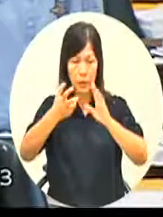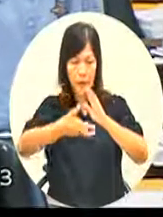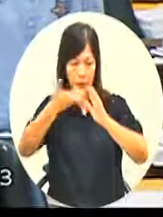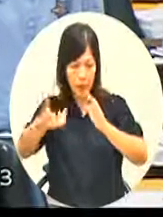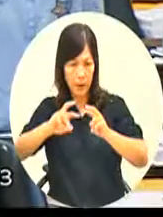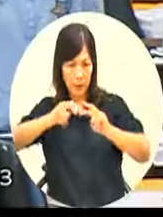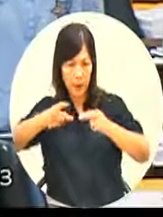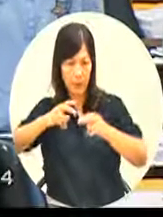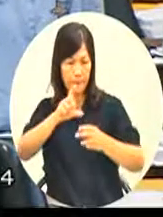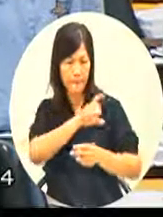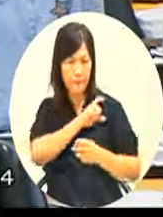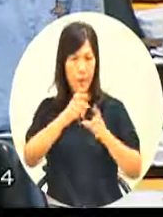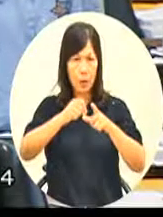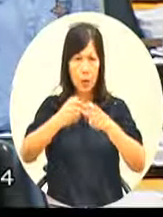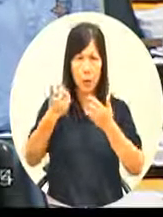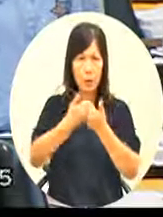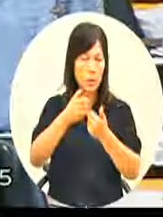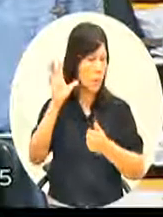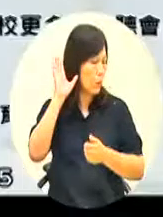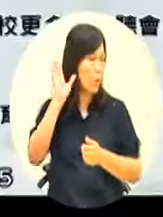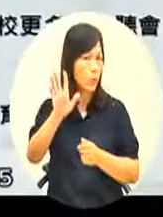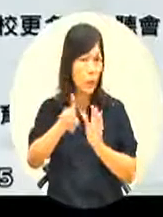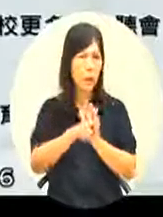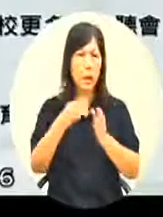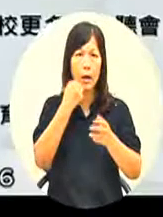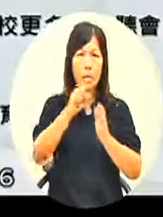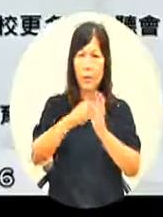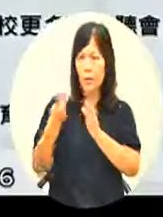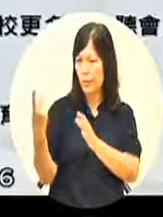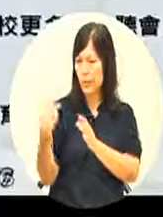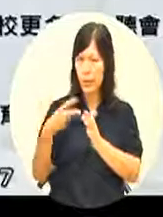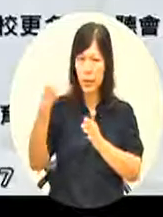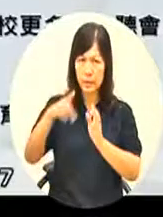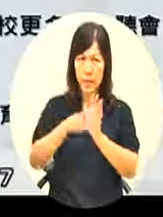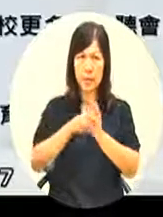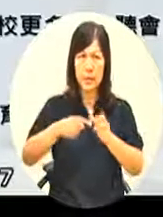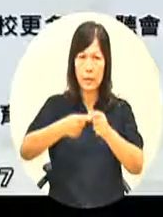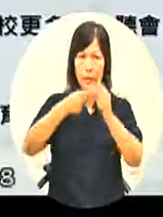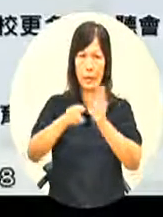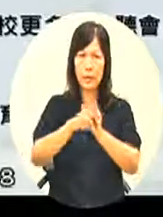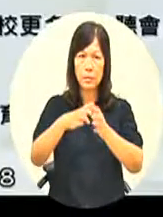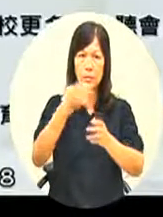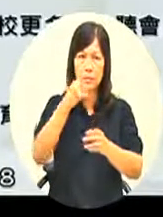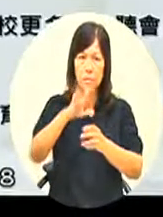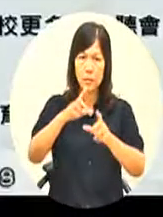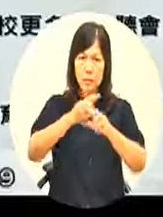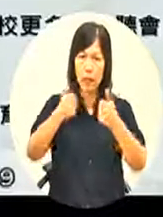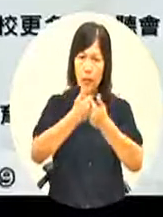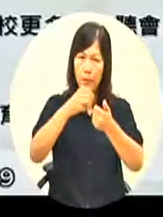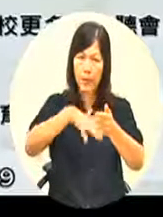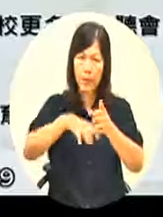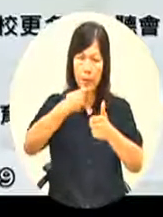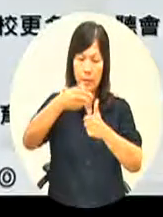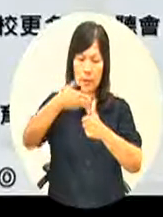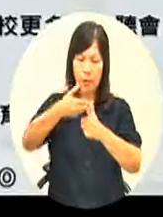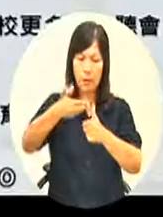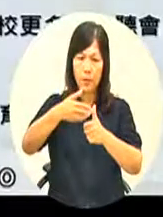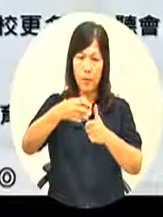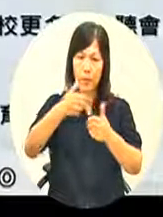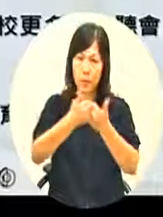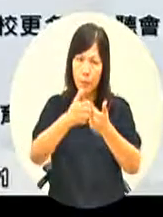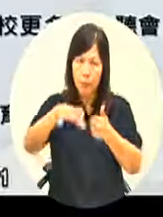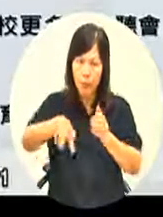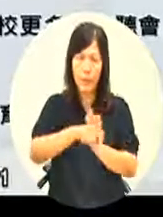后105年的4月18号，我们两位议员呢也在市议会第二届第三次定期大会呢，教育部门联合质询的这个议